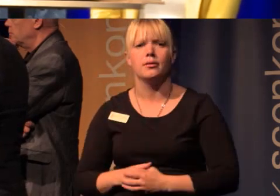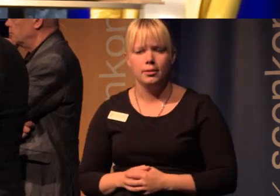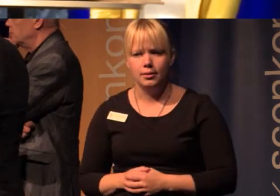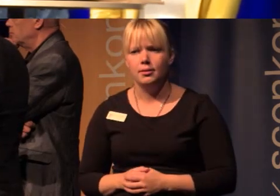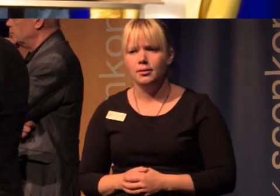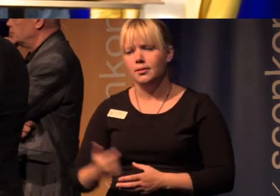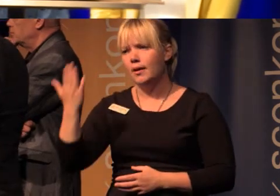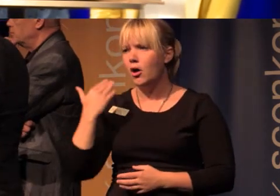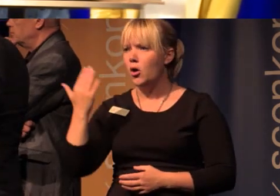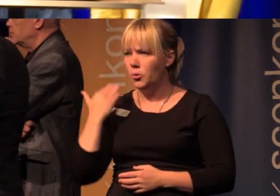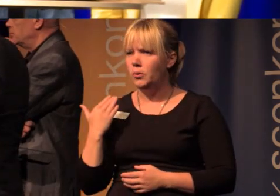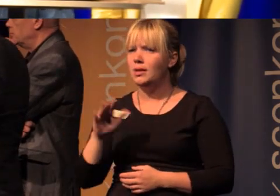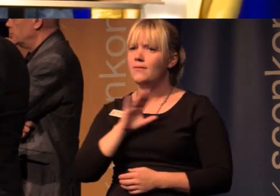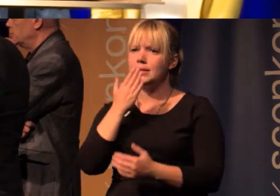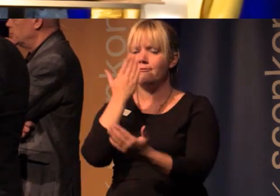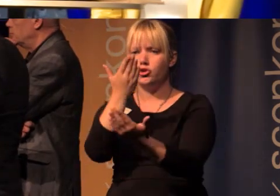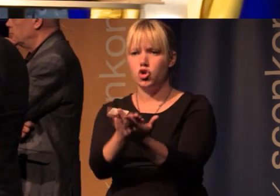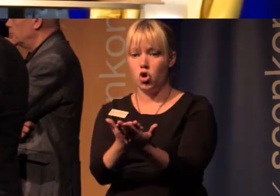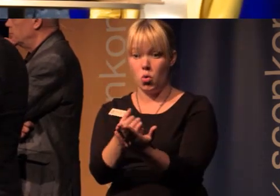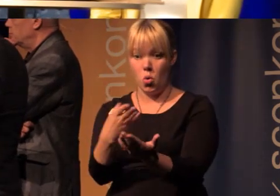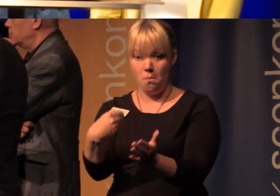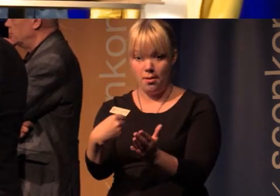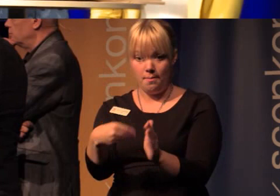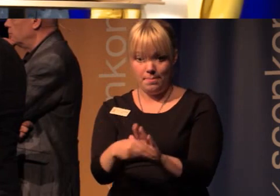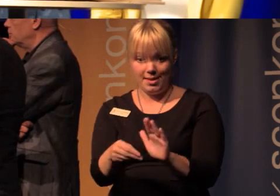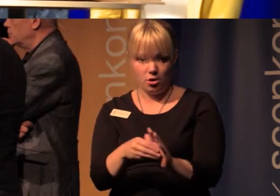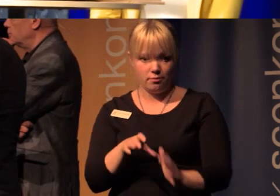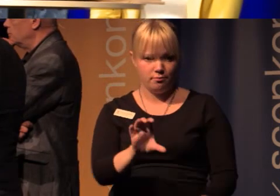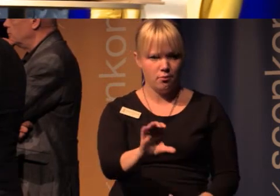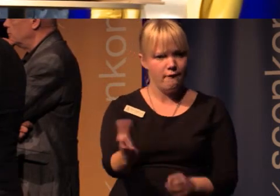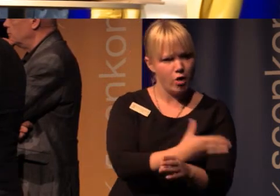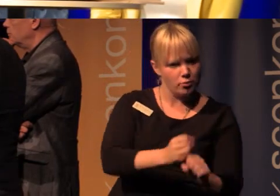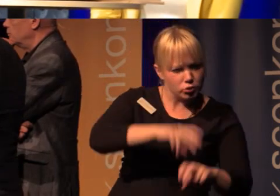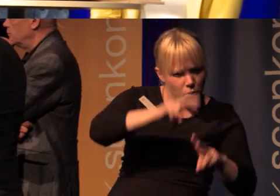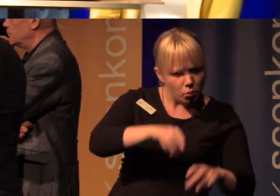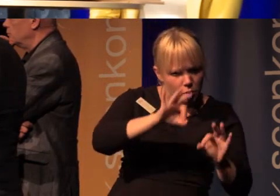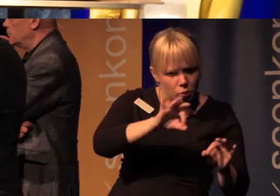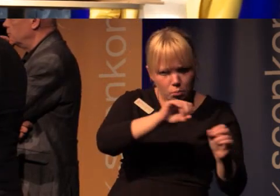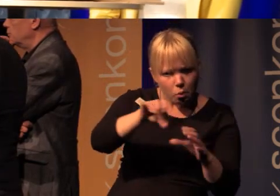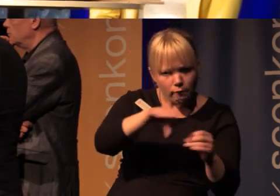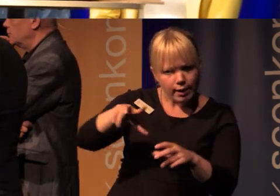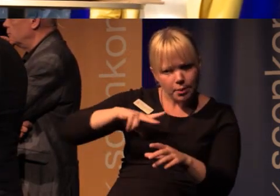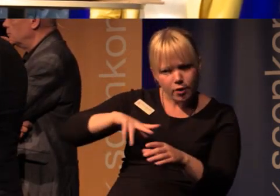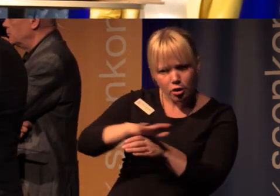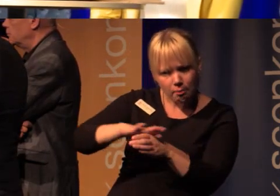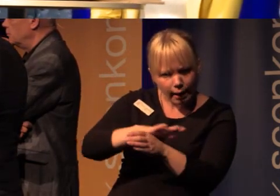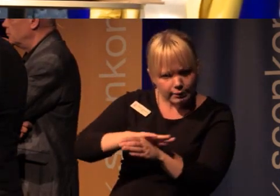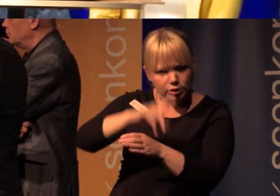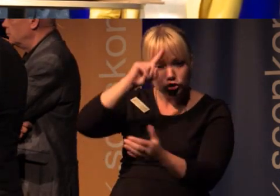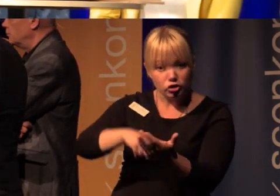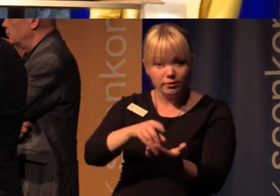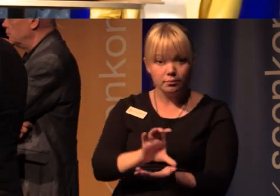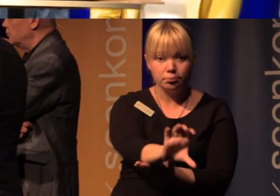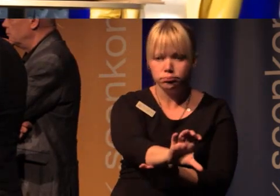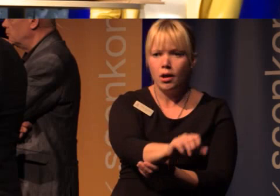göra, när man ger ett bidrag så ska man undersöka först hur det påverkar den privata marknaden så att inte det man ger